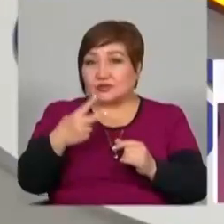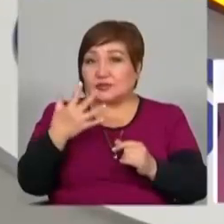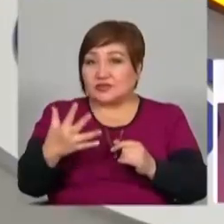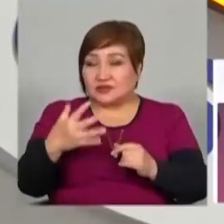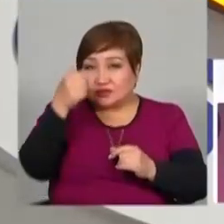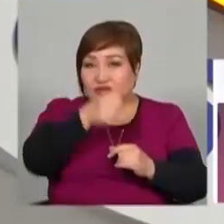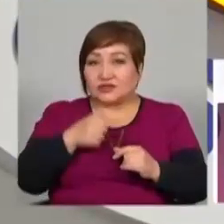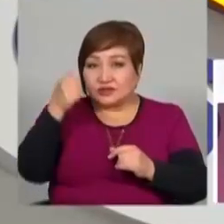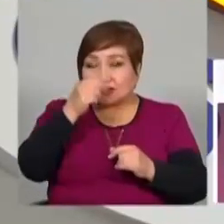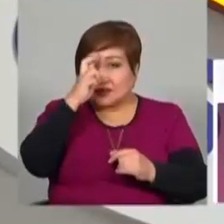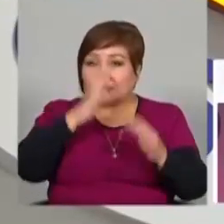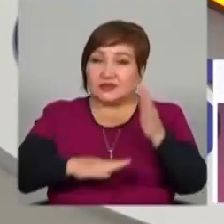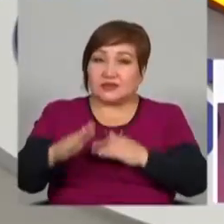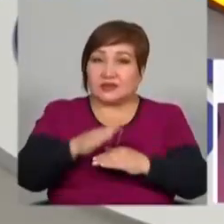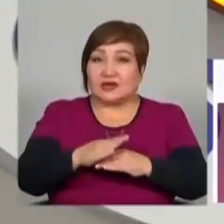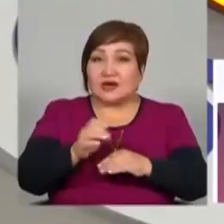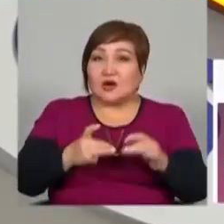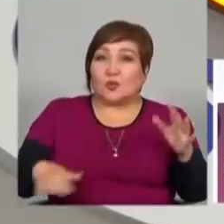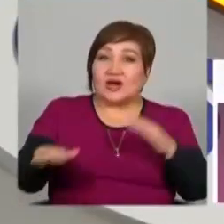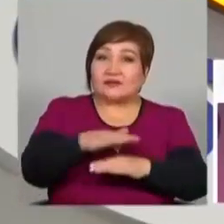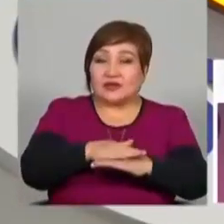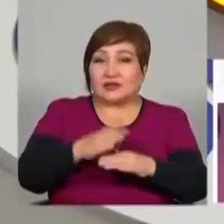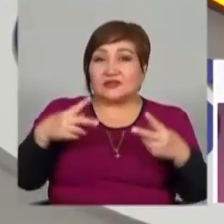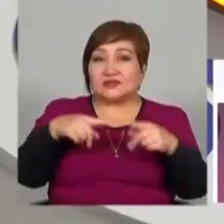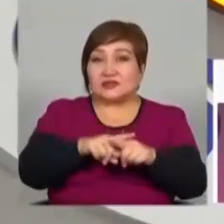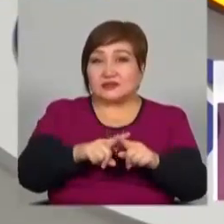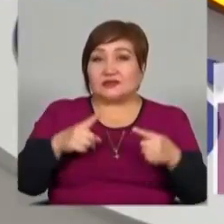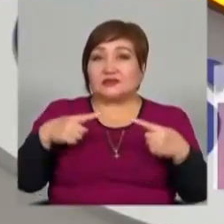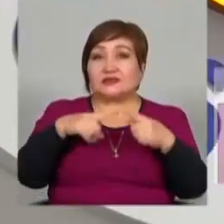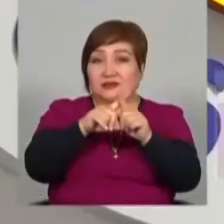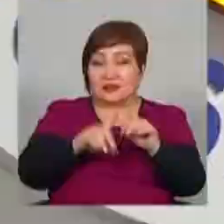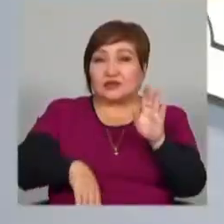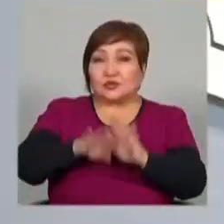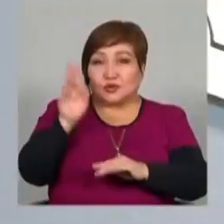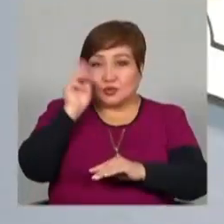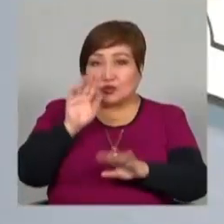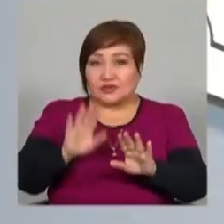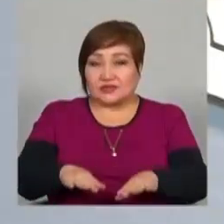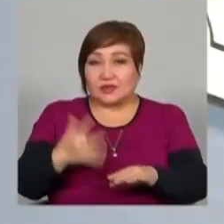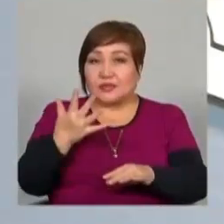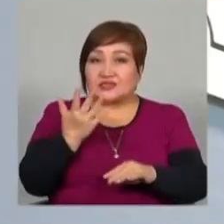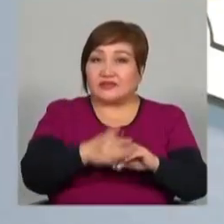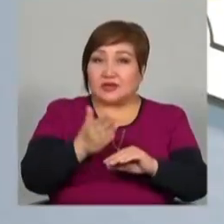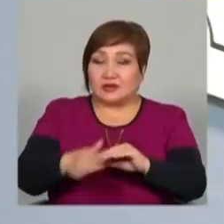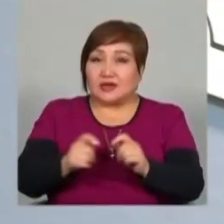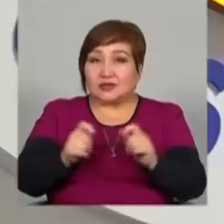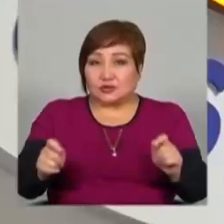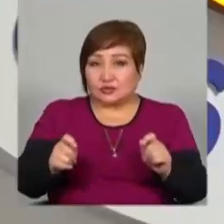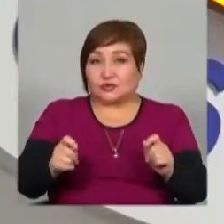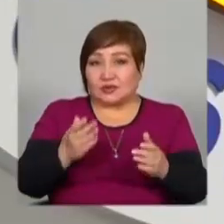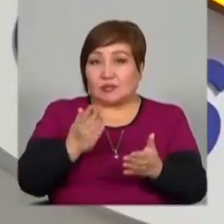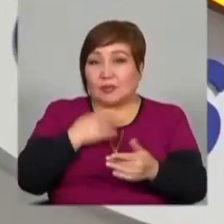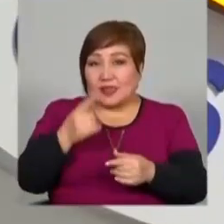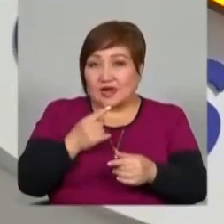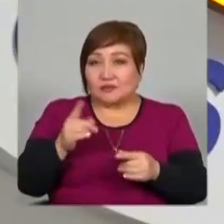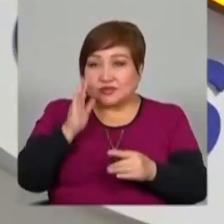аумағында техникалық жоғарғы оқу орындардың 5 филиалы ашу қажеттілігін айтқан. Бұл дегеніміз келешекте жастардың